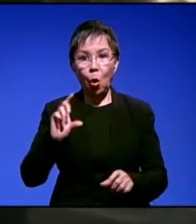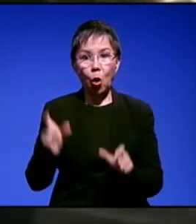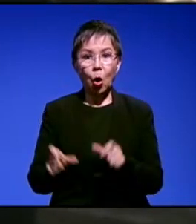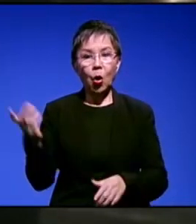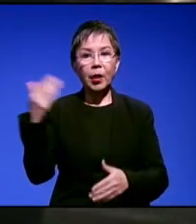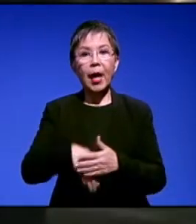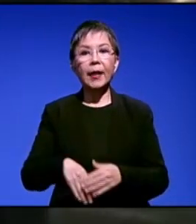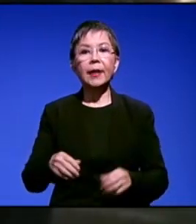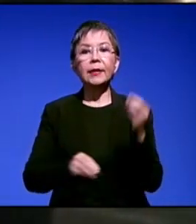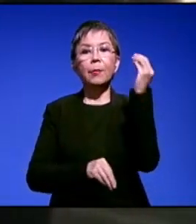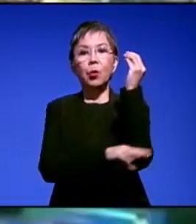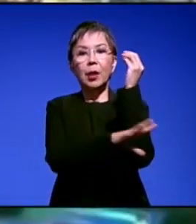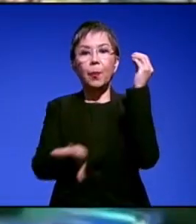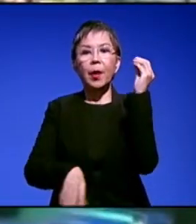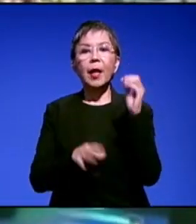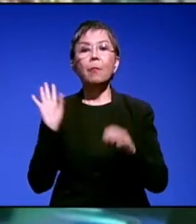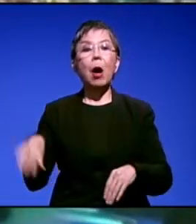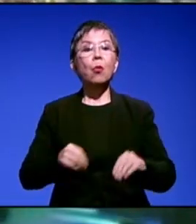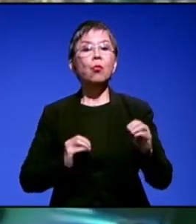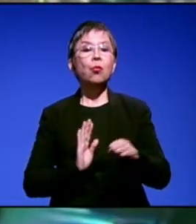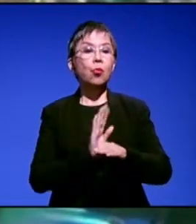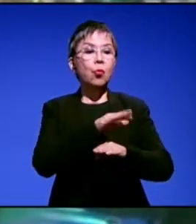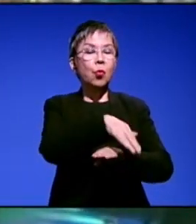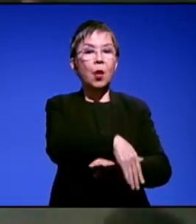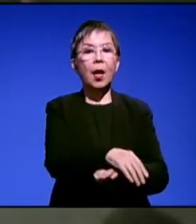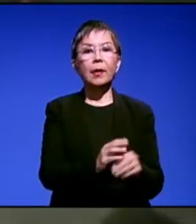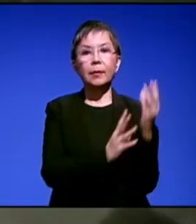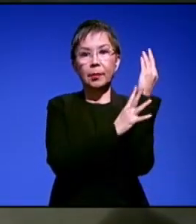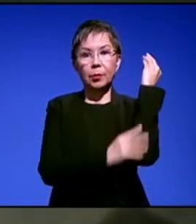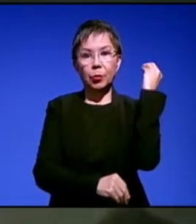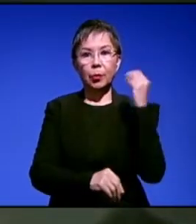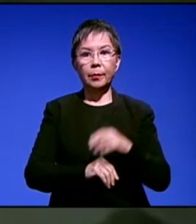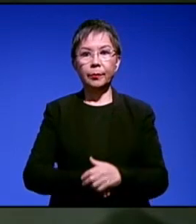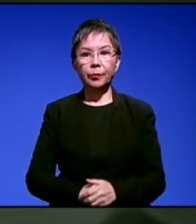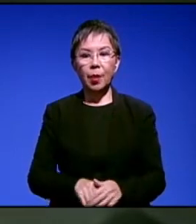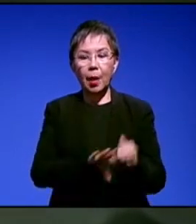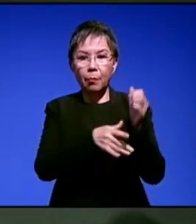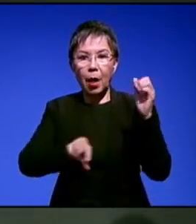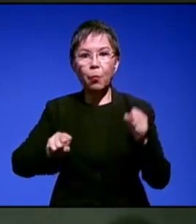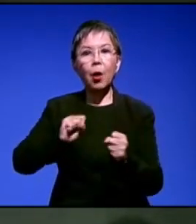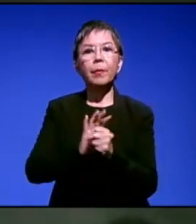asal wilayah Jabodetabek yang hendak menyeberang melalui pelabuhan Merak. Tim Liputan Trans7.